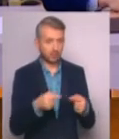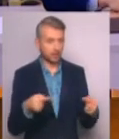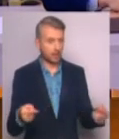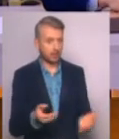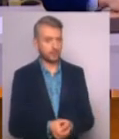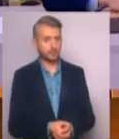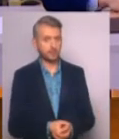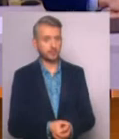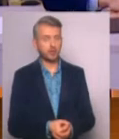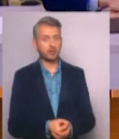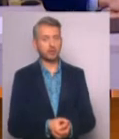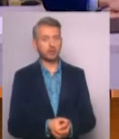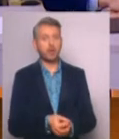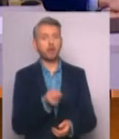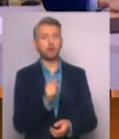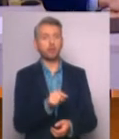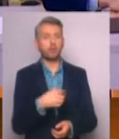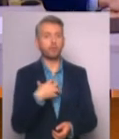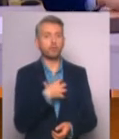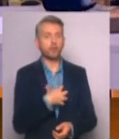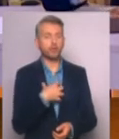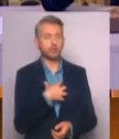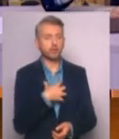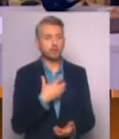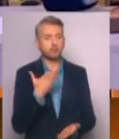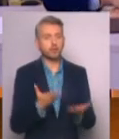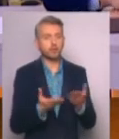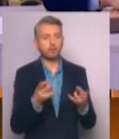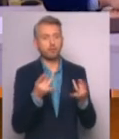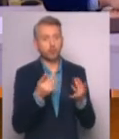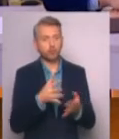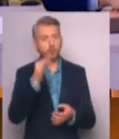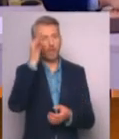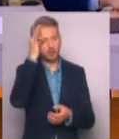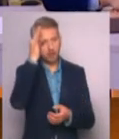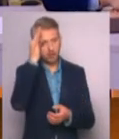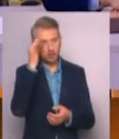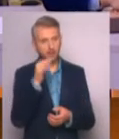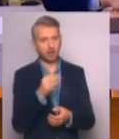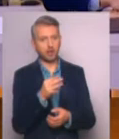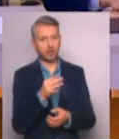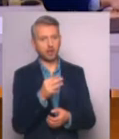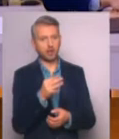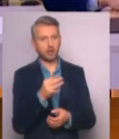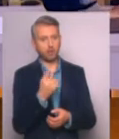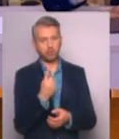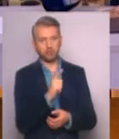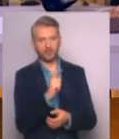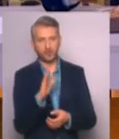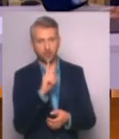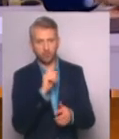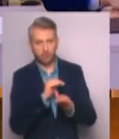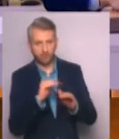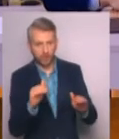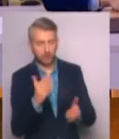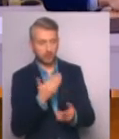Тому важливо, можливо, просто згадати хвилиною мовчання про цих людей, якщо це стається